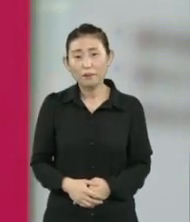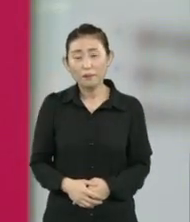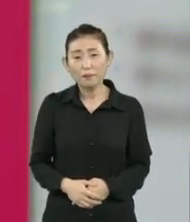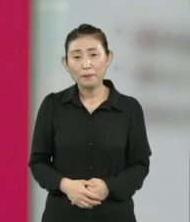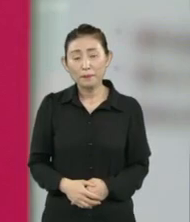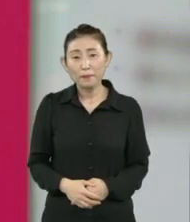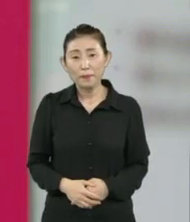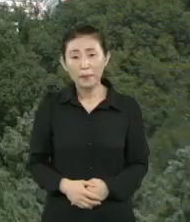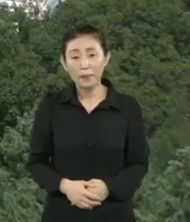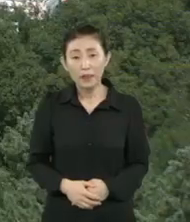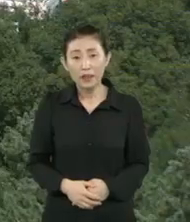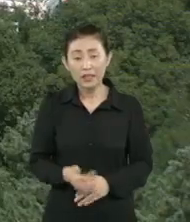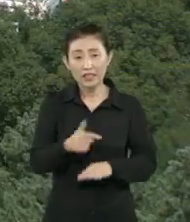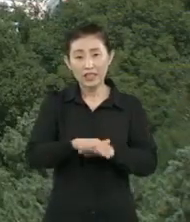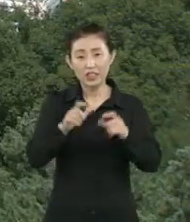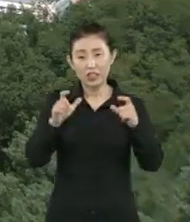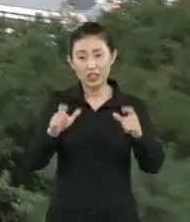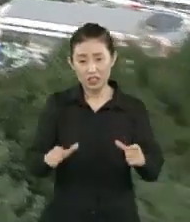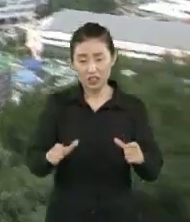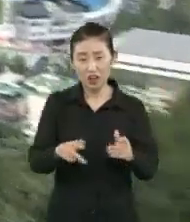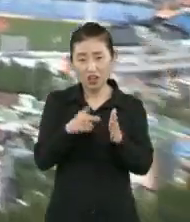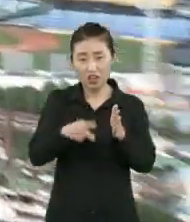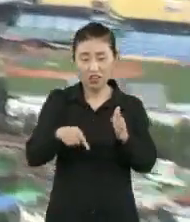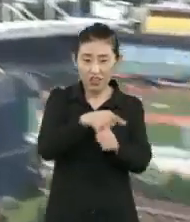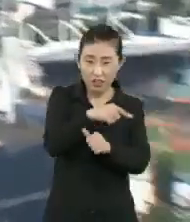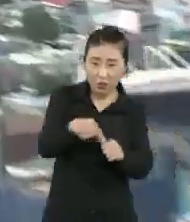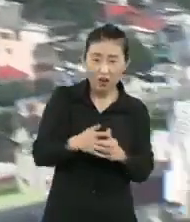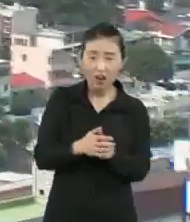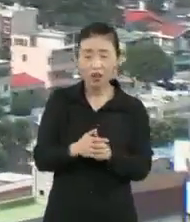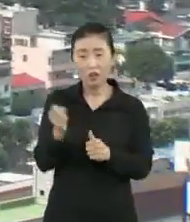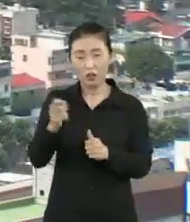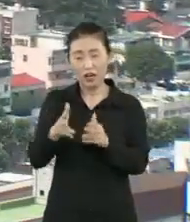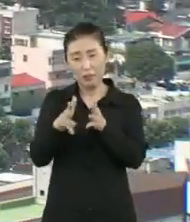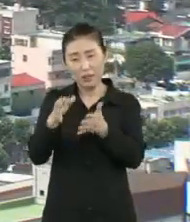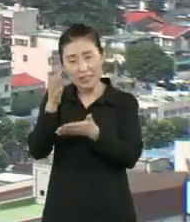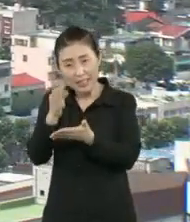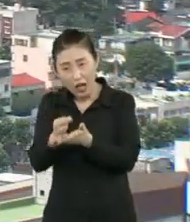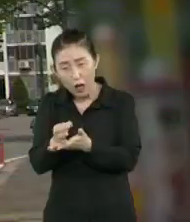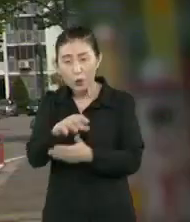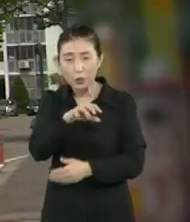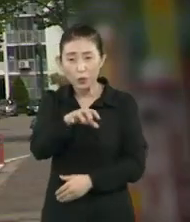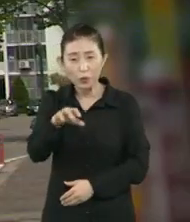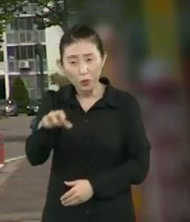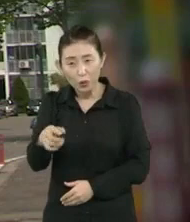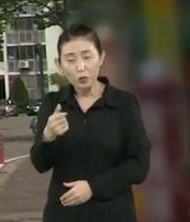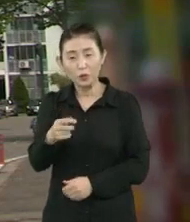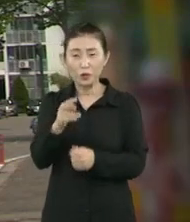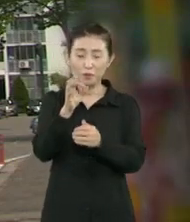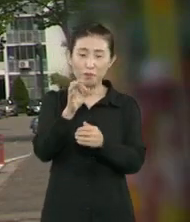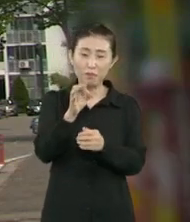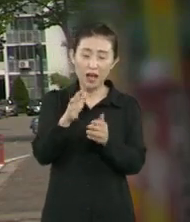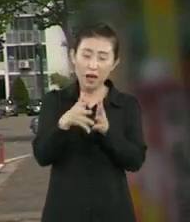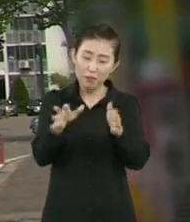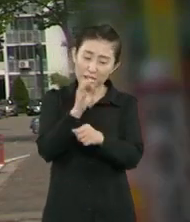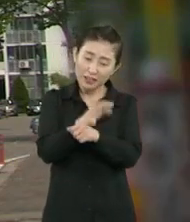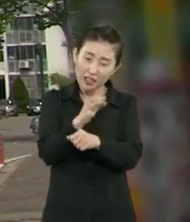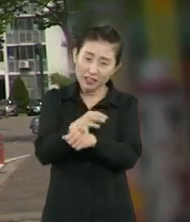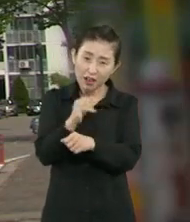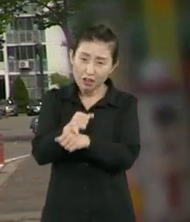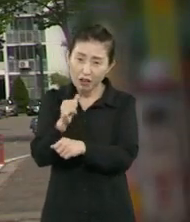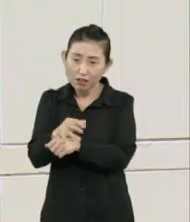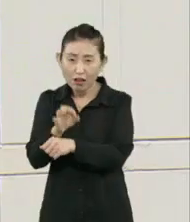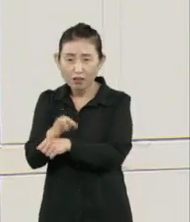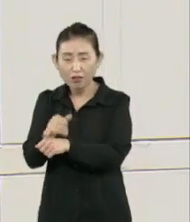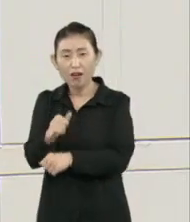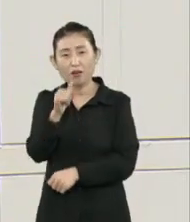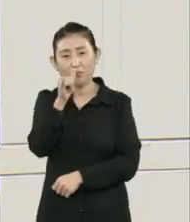상태 입니다 대전은 올해도 역세권 예정 지어 쳐 평가 소형 단지를 중심으로 매수세가 유입되면서 꾸준한